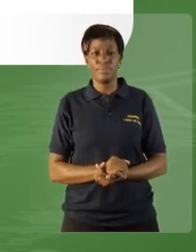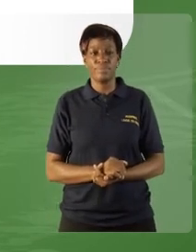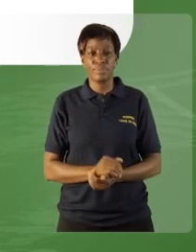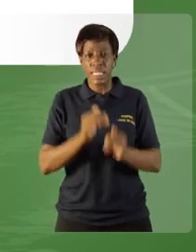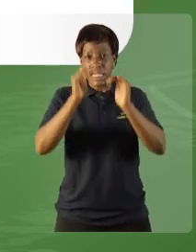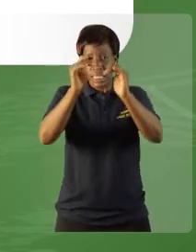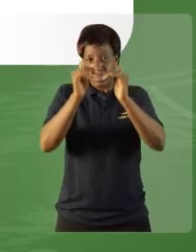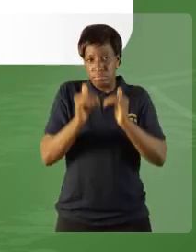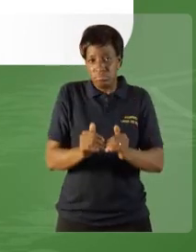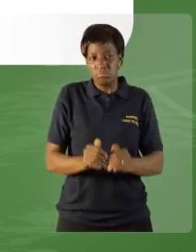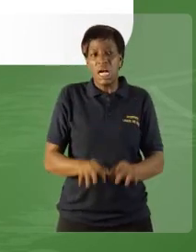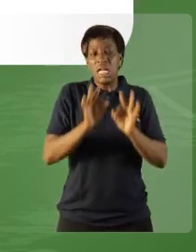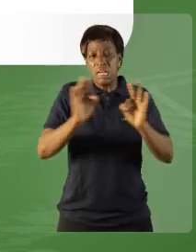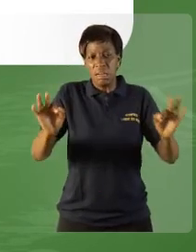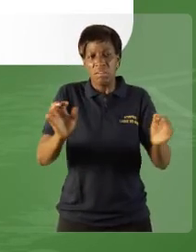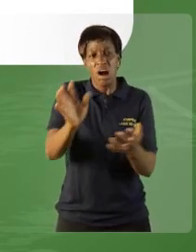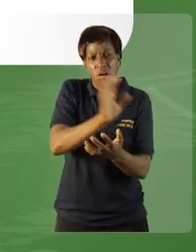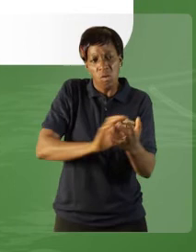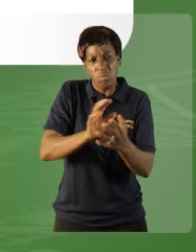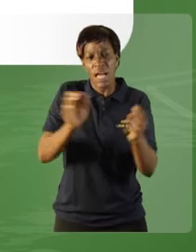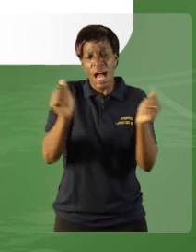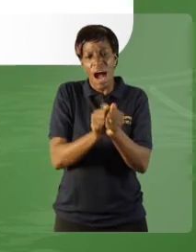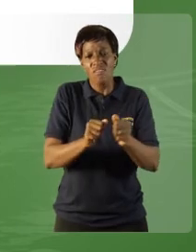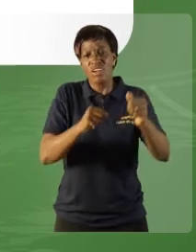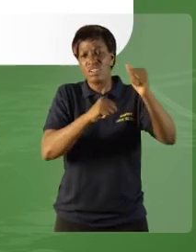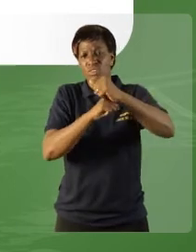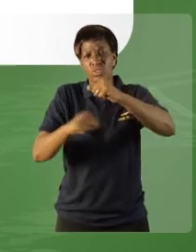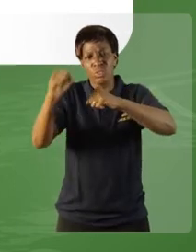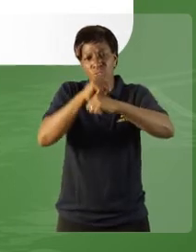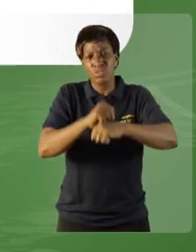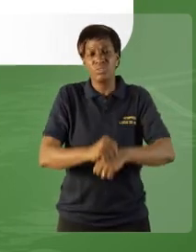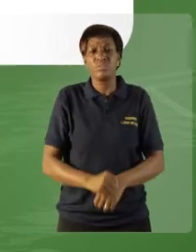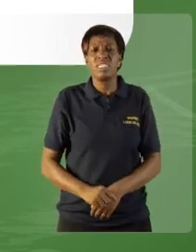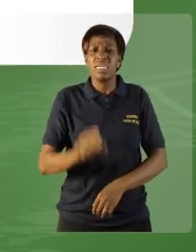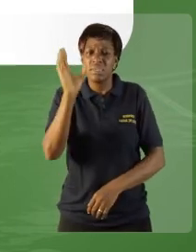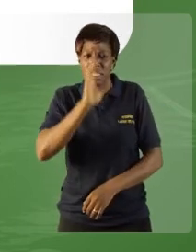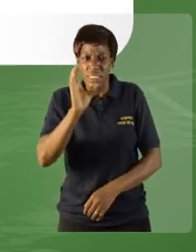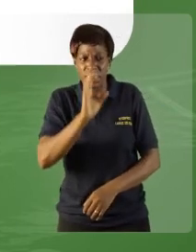Quatrièmement, des phrases complexes avec une structure recherchée.